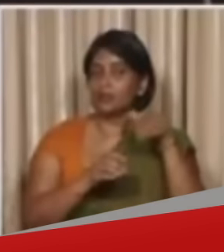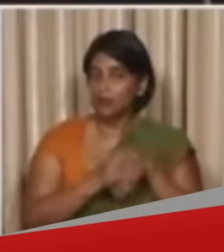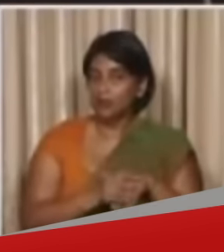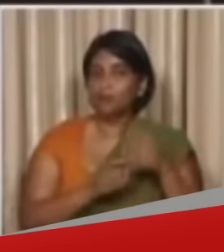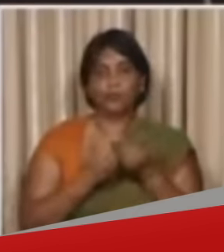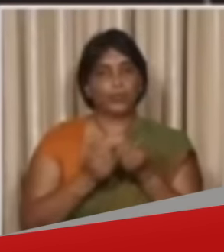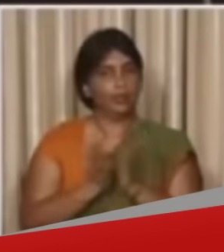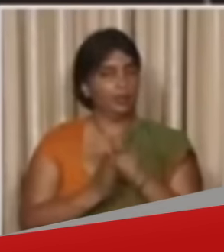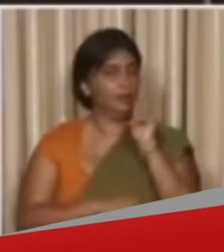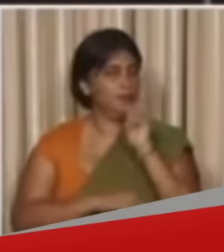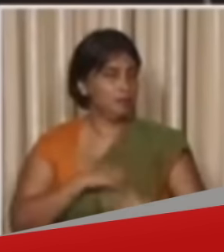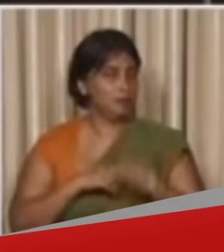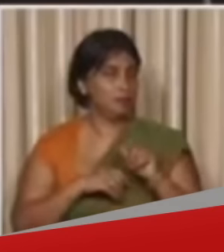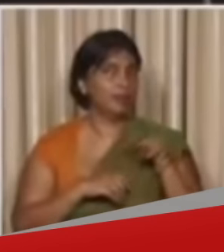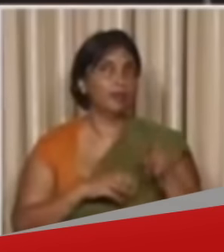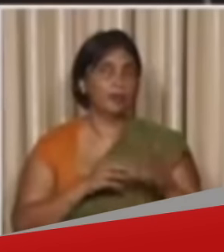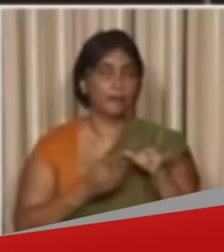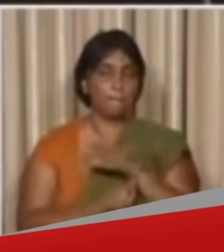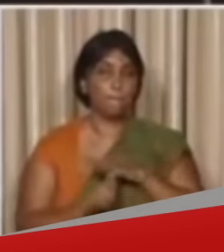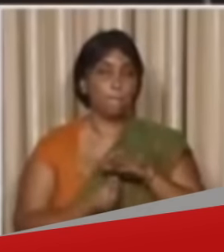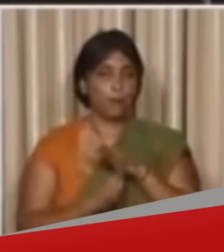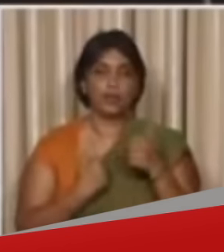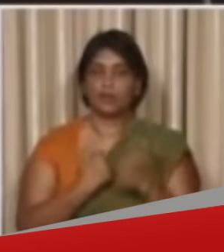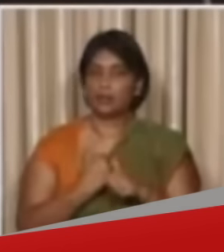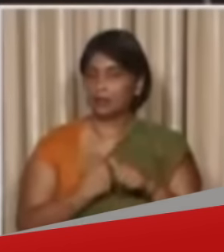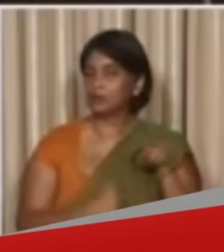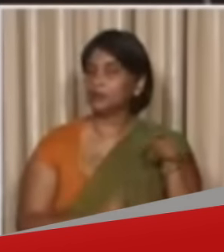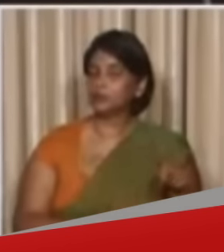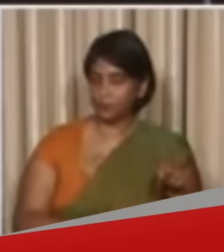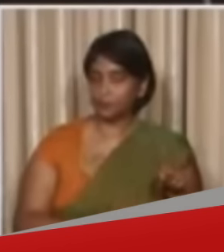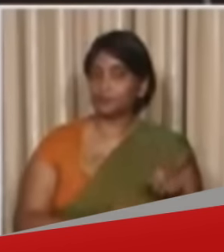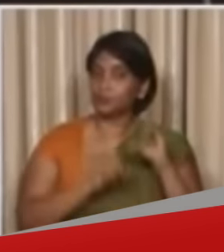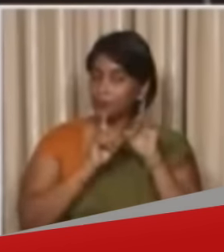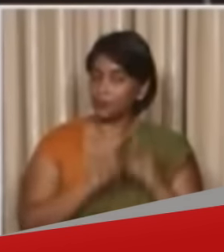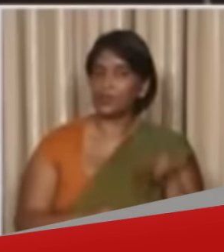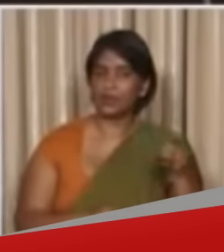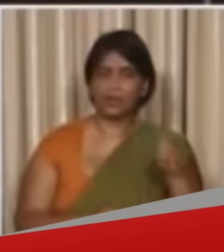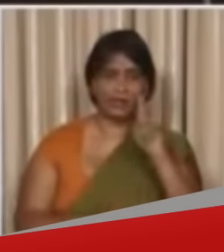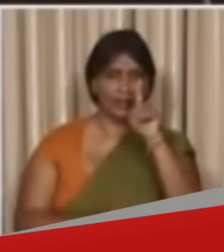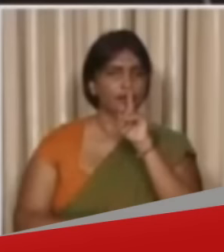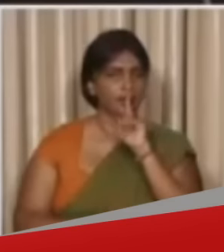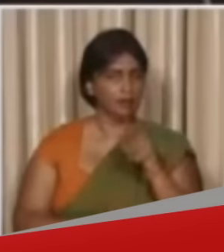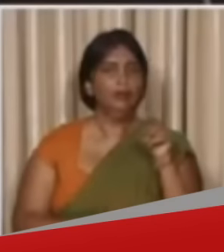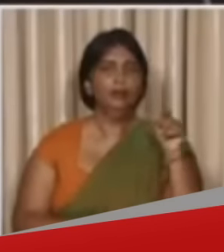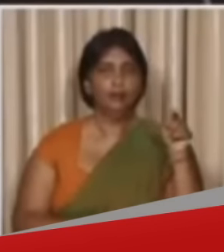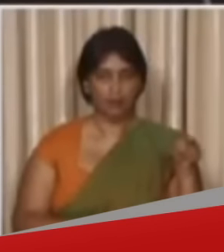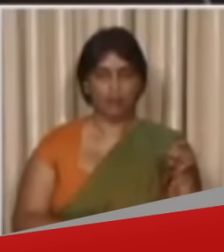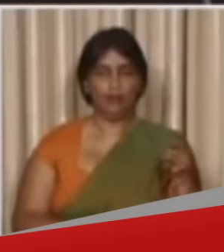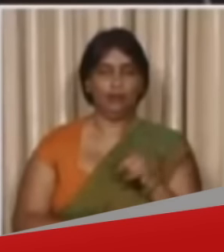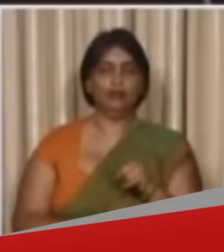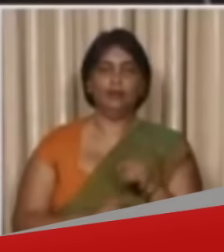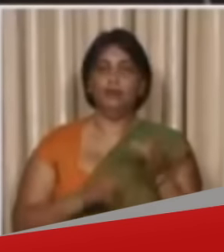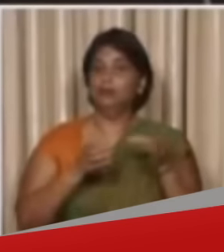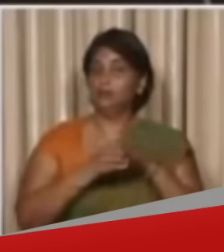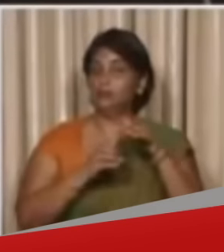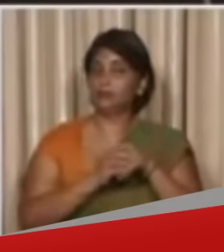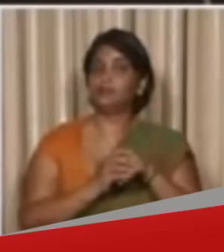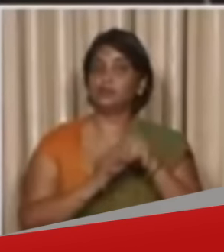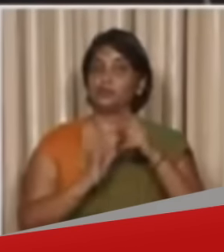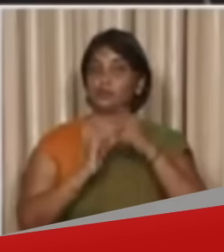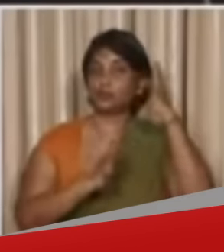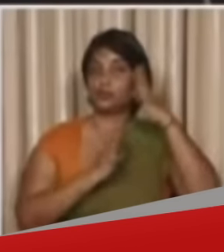තමන්ගේ කුමන්ත්‍රණය සඳහා වටපිටාව සකස් කරන්න කටයුතු කිරීම ඒ වගේම එක තැනක කියනවා ඒගොල්ලෝ ඉන්ටර්පෝල් එකේ සහාය පැතුවලු